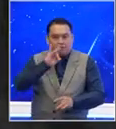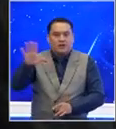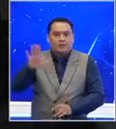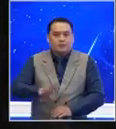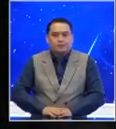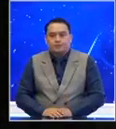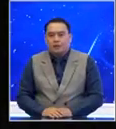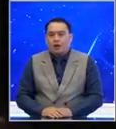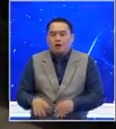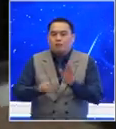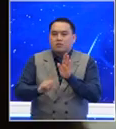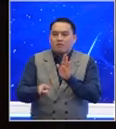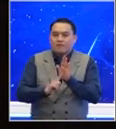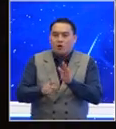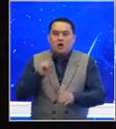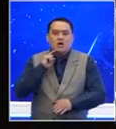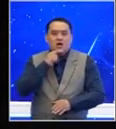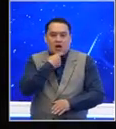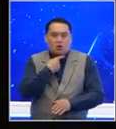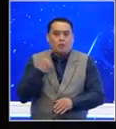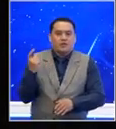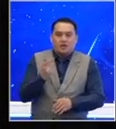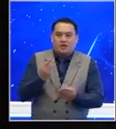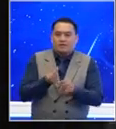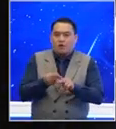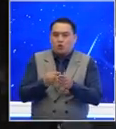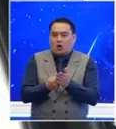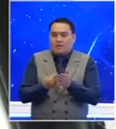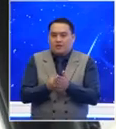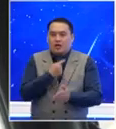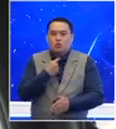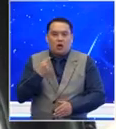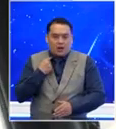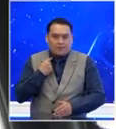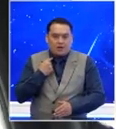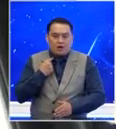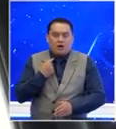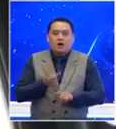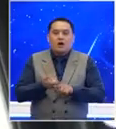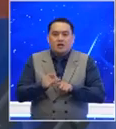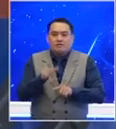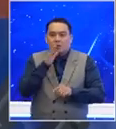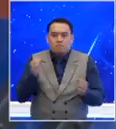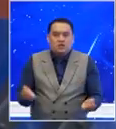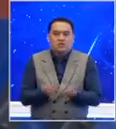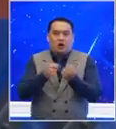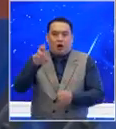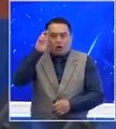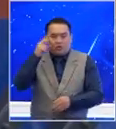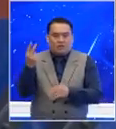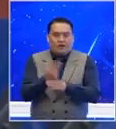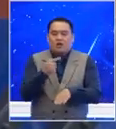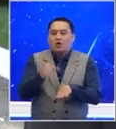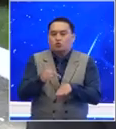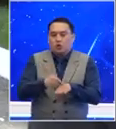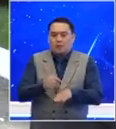Получение льготы на проезд существенно экономит семейный бюджет, говорят многодетные матери Талдыкургана. А в нынешний период поддержка государства вдвойне